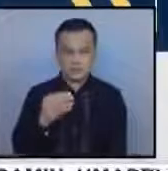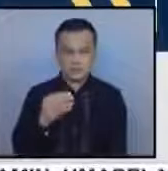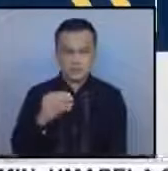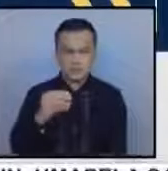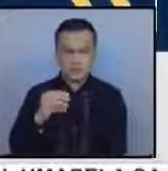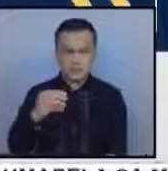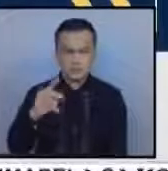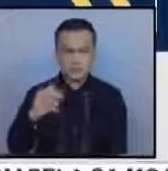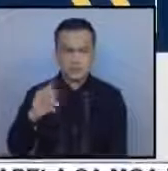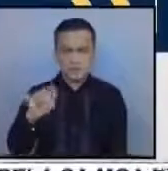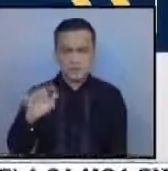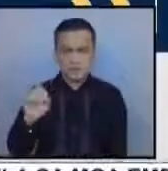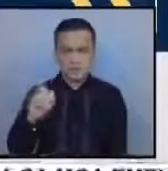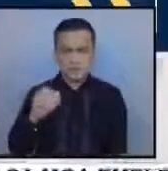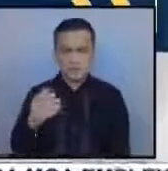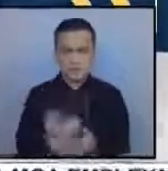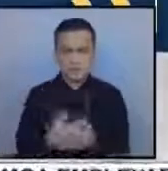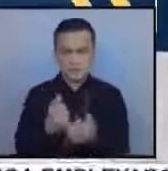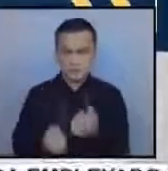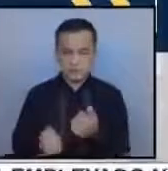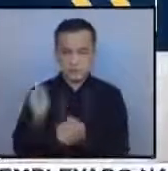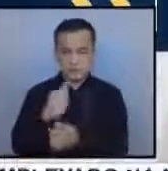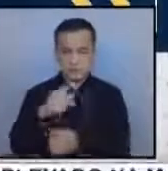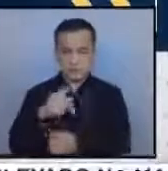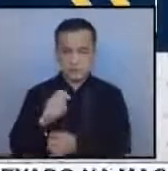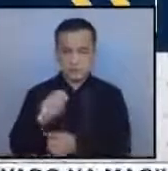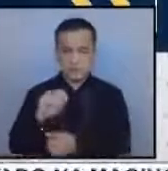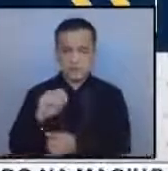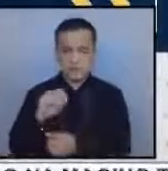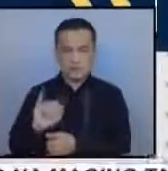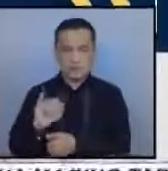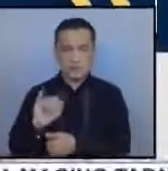bagong management ng PTNI ay tapat sa kanyang tungkulin